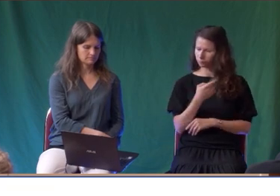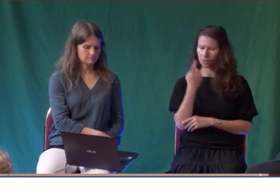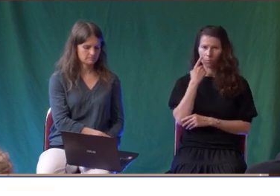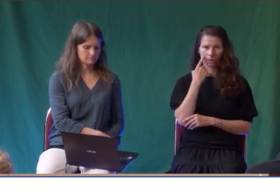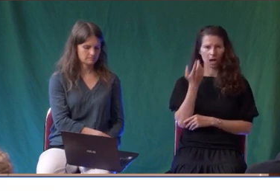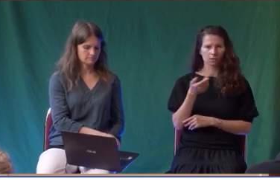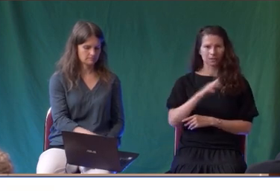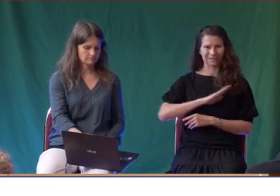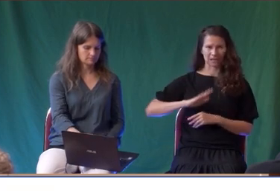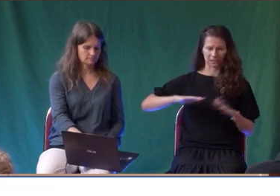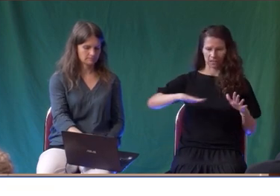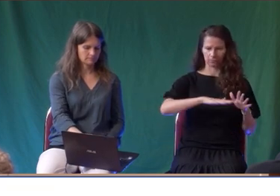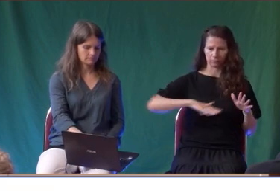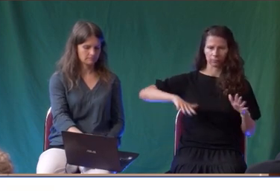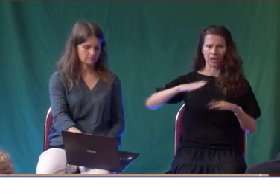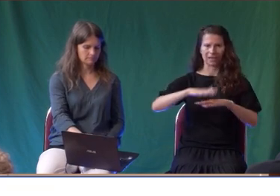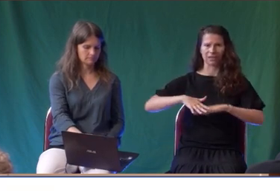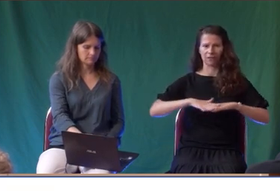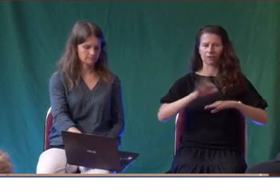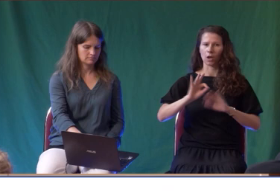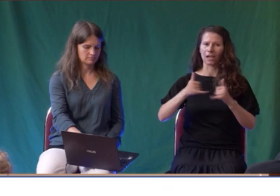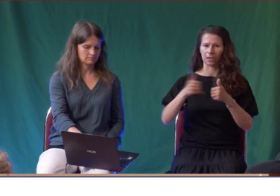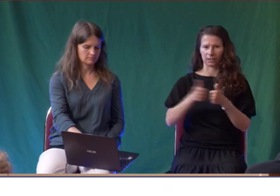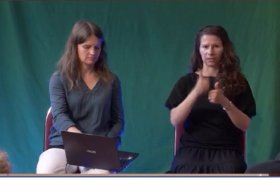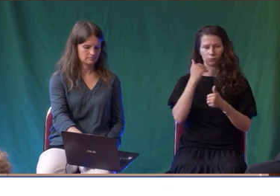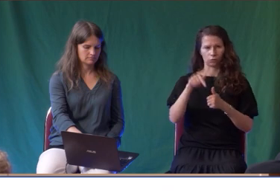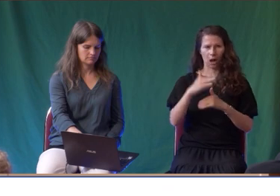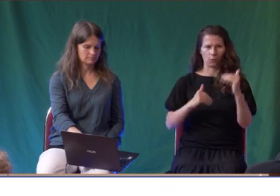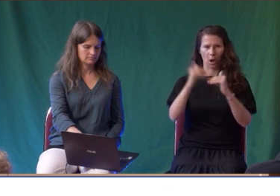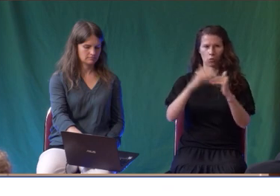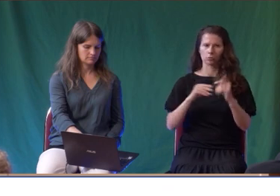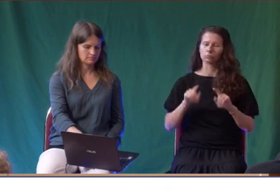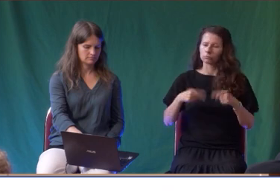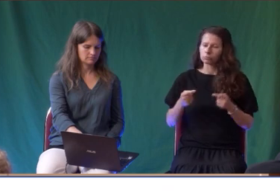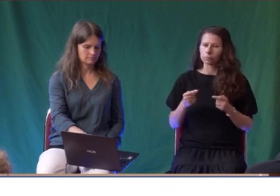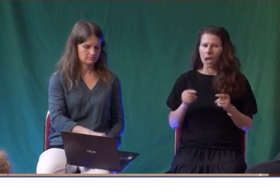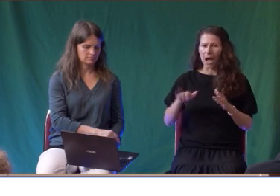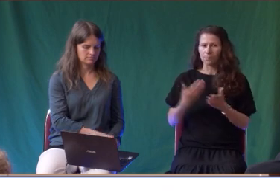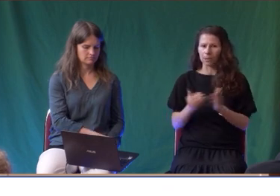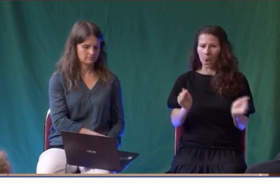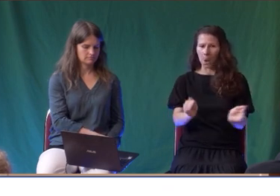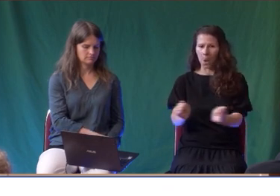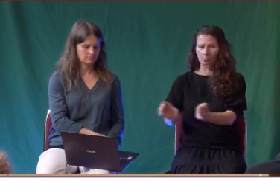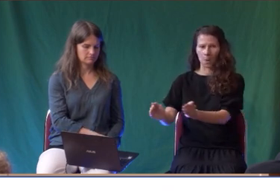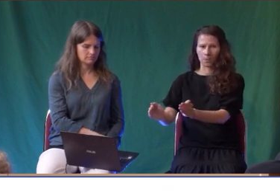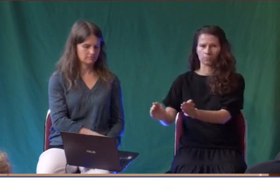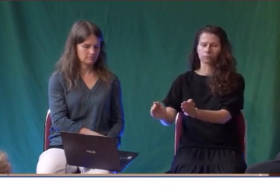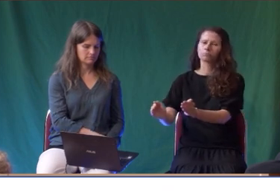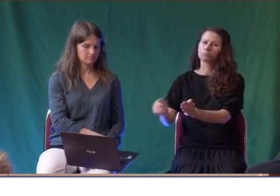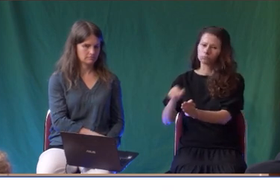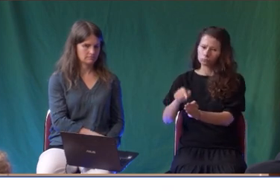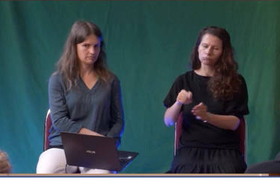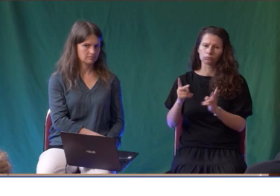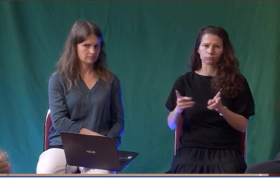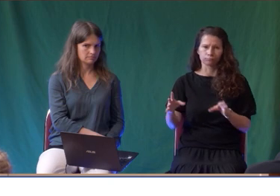Netzwerk elternassistenz aufzubauen um einfach gerade auch die kleinen Anbieter die in auch als